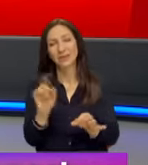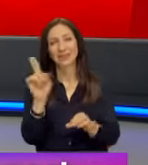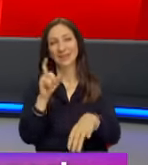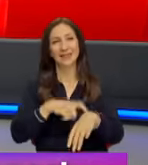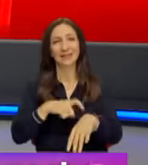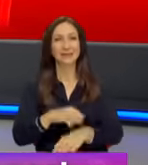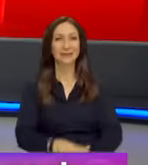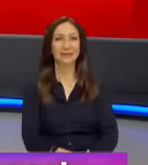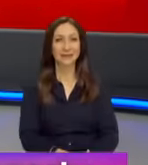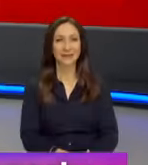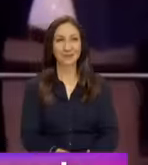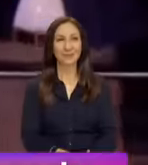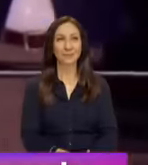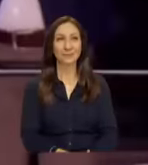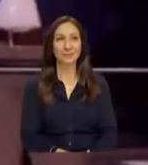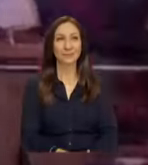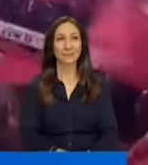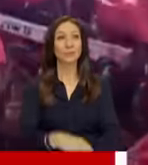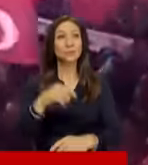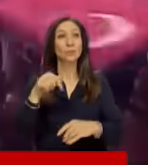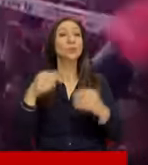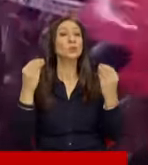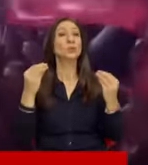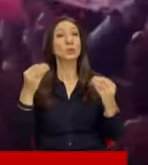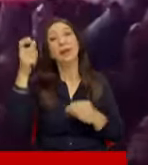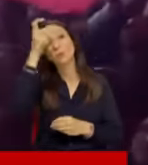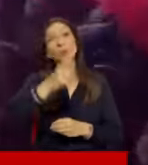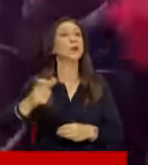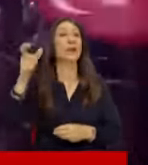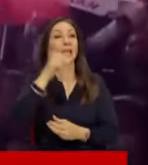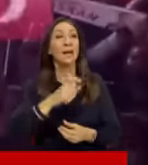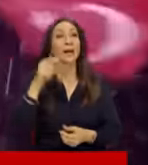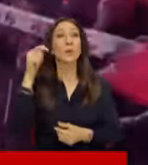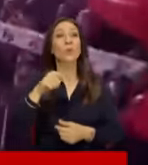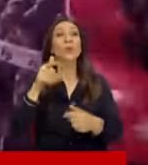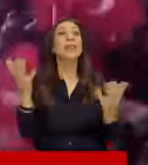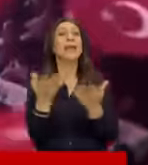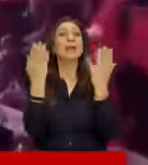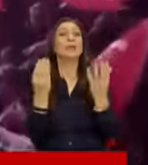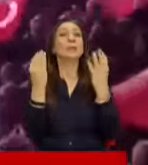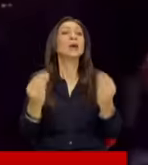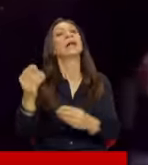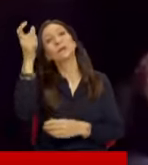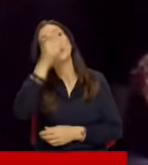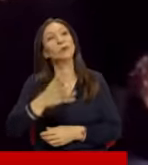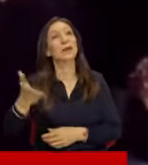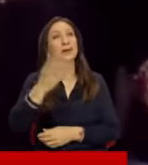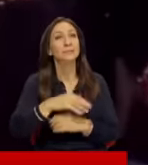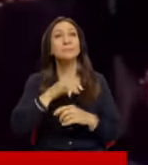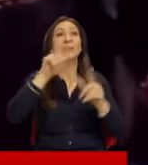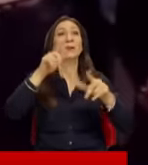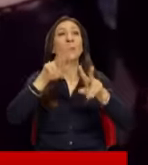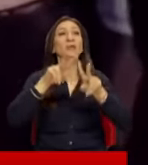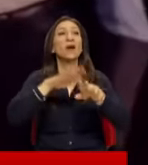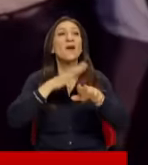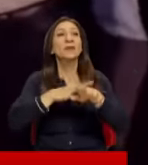Saat. Bu ne güzel Türkiye! Bu ne güzel Türkiye!